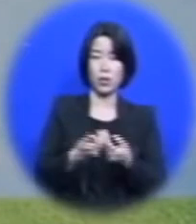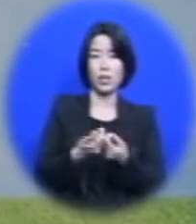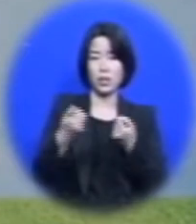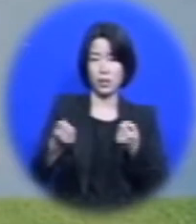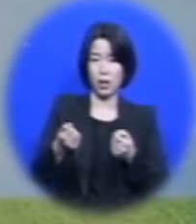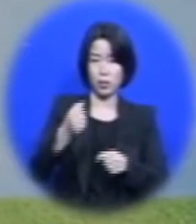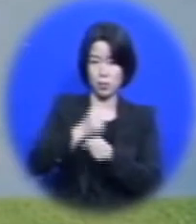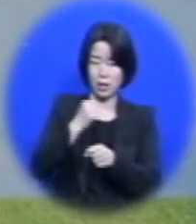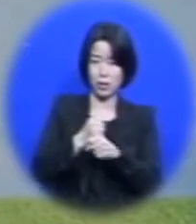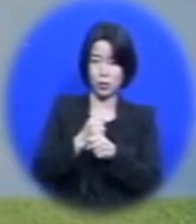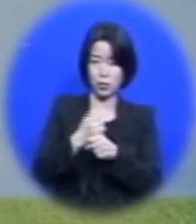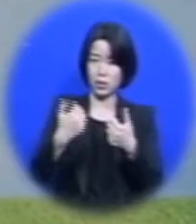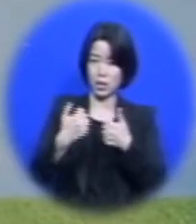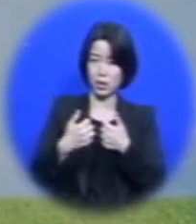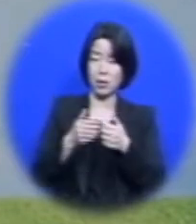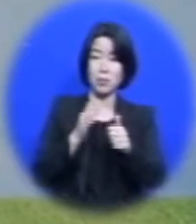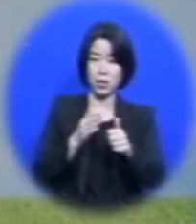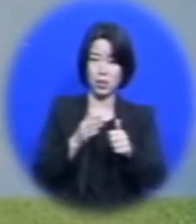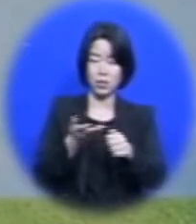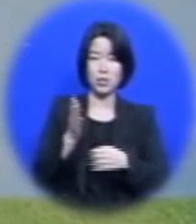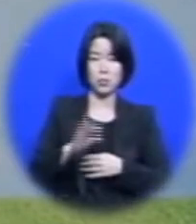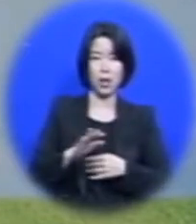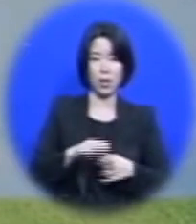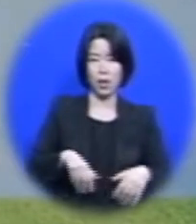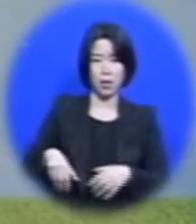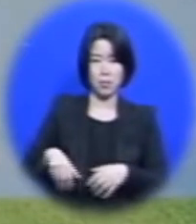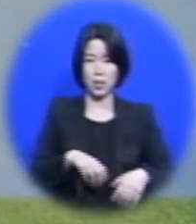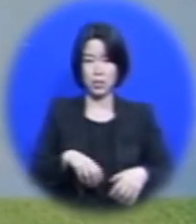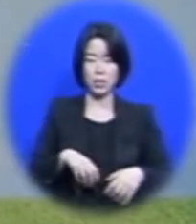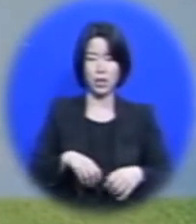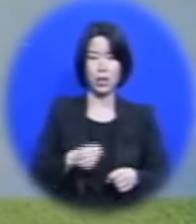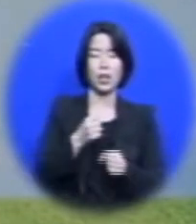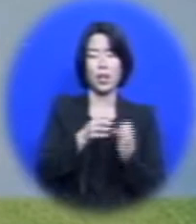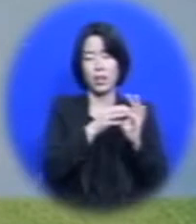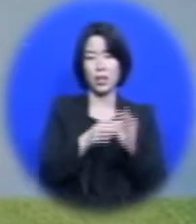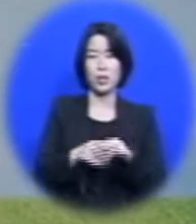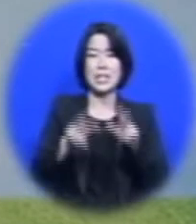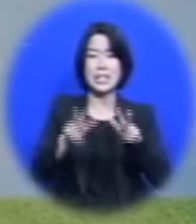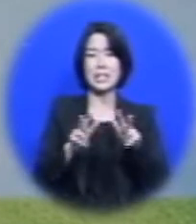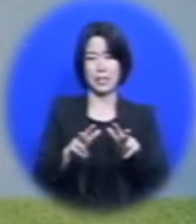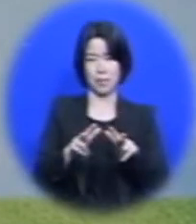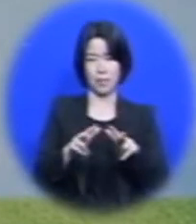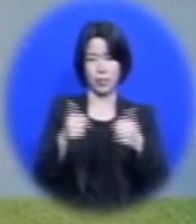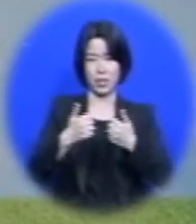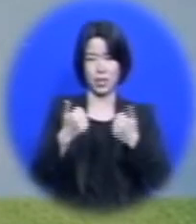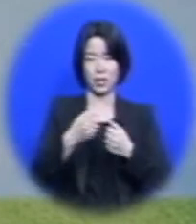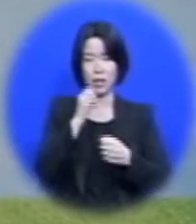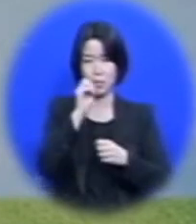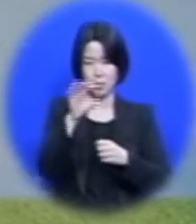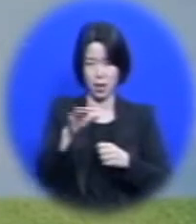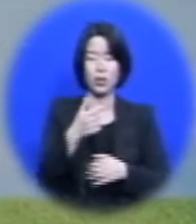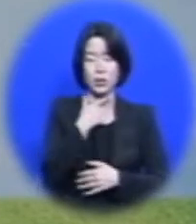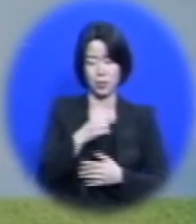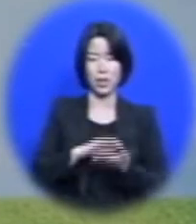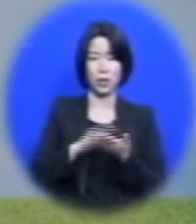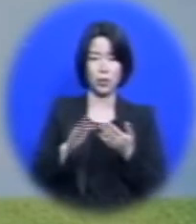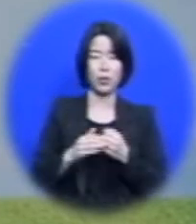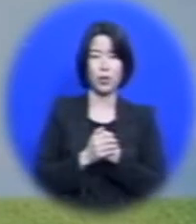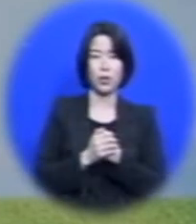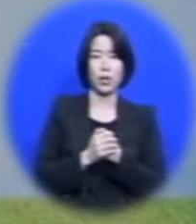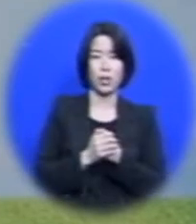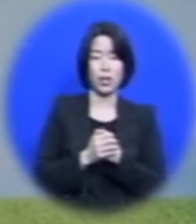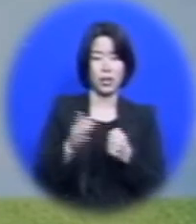상담을 하시자고 드렸는데도 주저주저하면서 계속 지금 말씀을 드려야 되겠다는 그래서